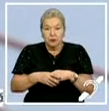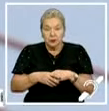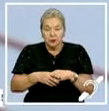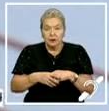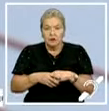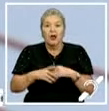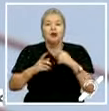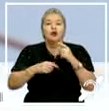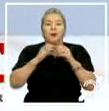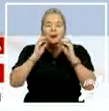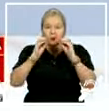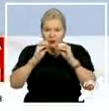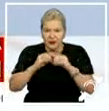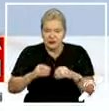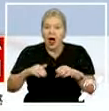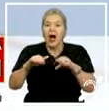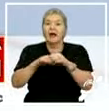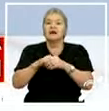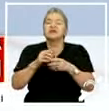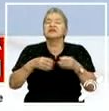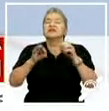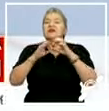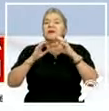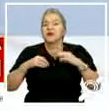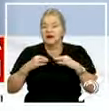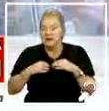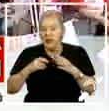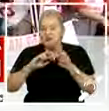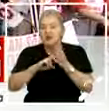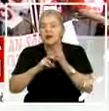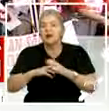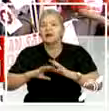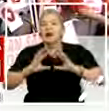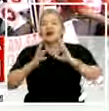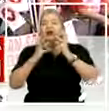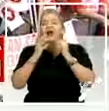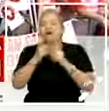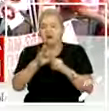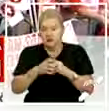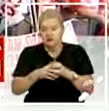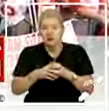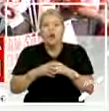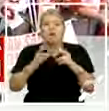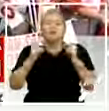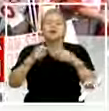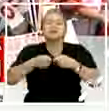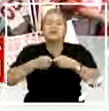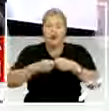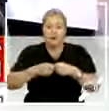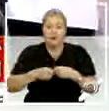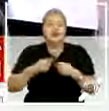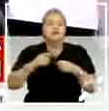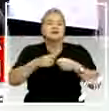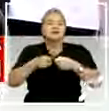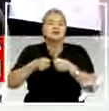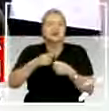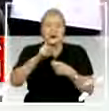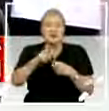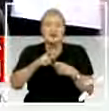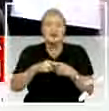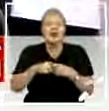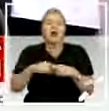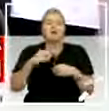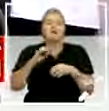După cadrele didactice și angajații din sistemul sanitar se pregătesc de grevă generală. Câteva sute de membri ai Federației Sanitas veniți din toată